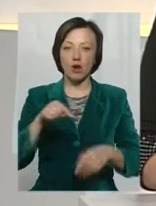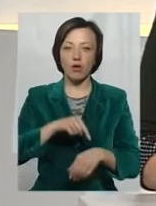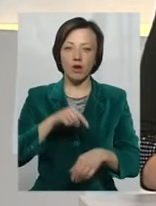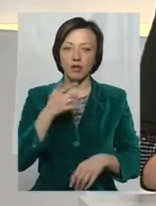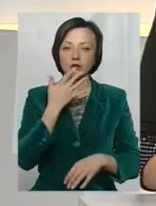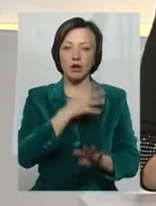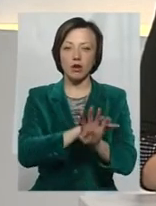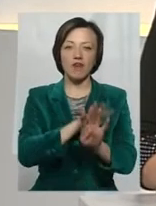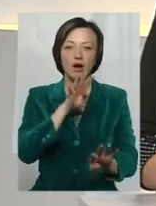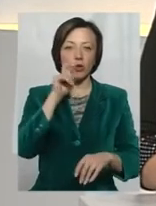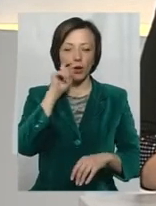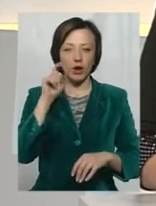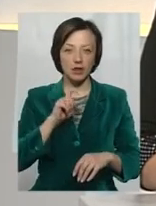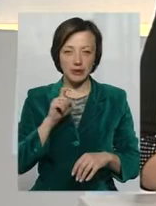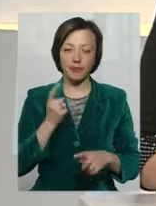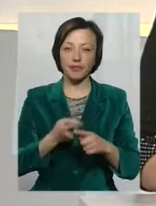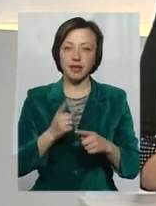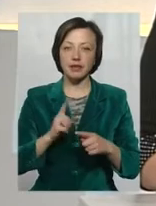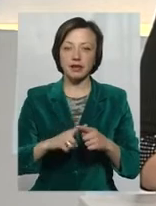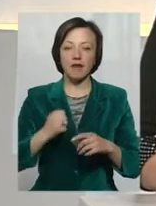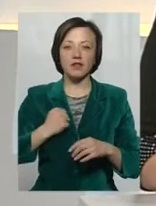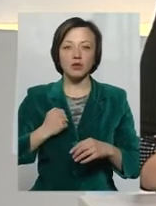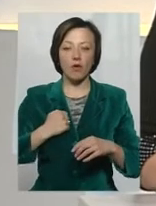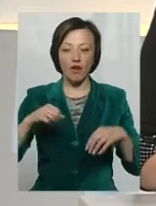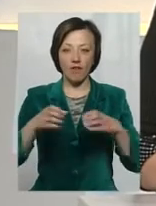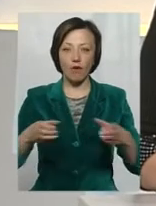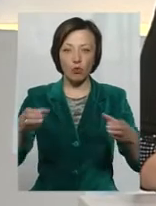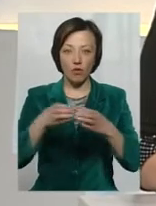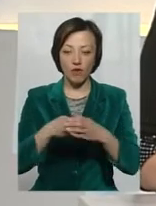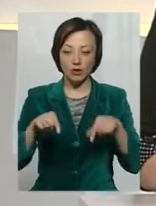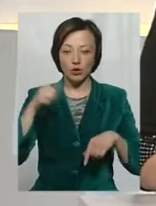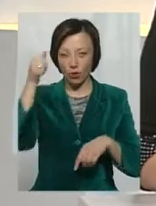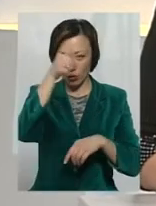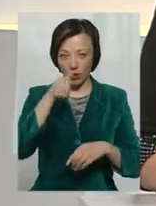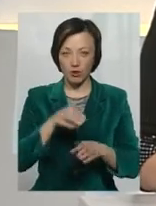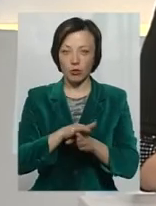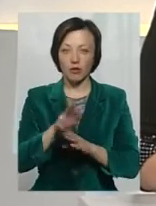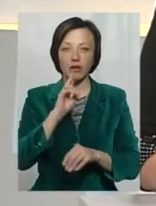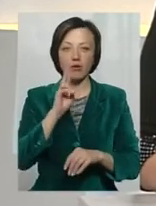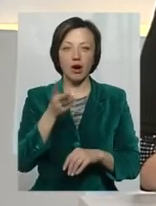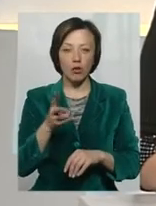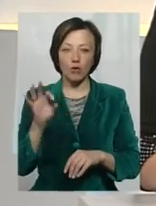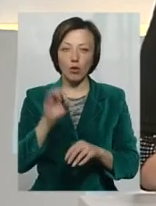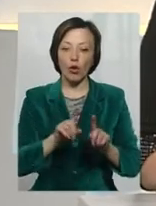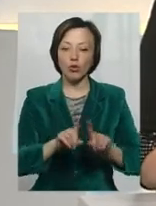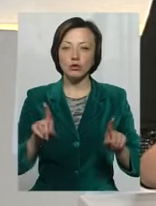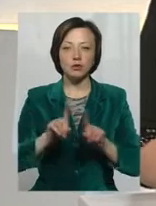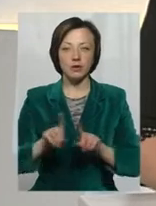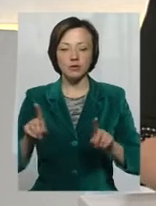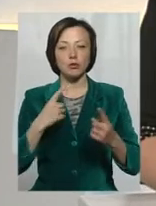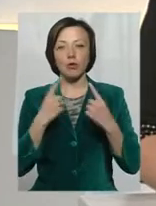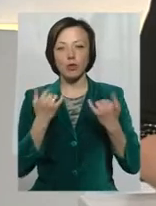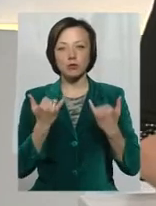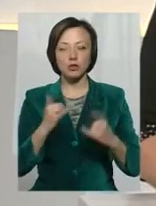Національної гвардії України. А це військове формування, якому цьогоріч буде 2 роки. Отож, про особливості говоримо